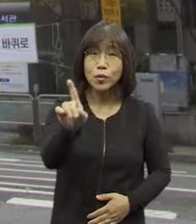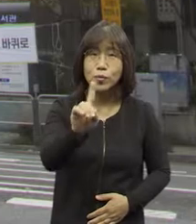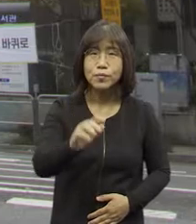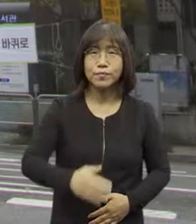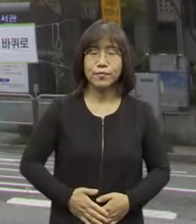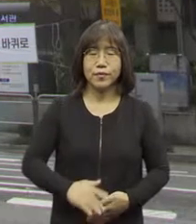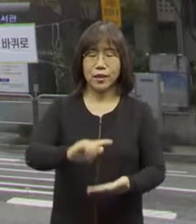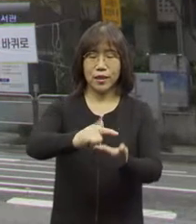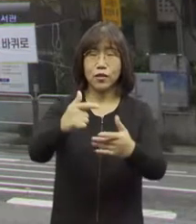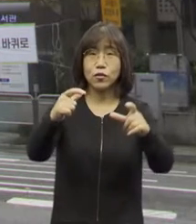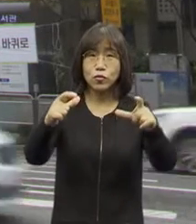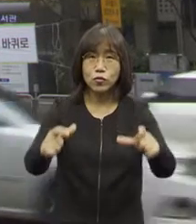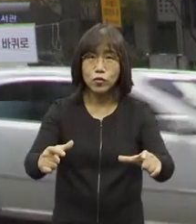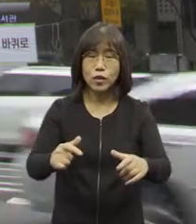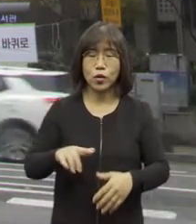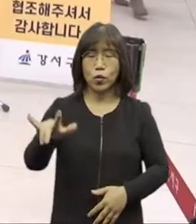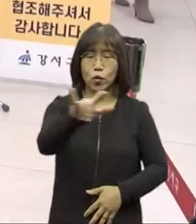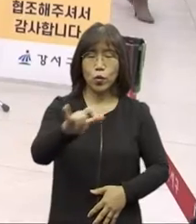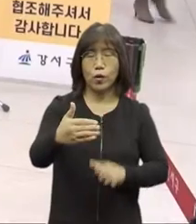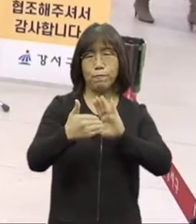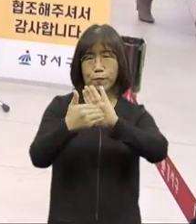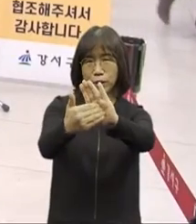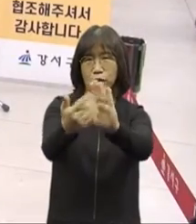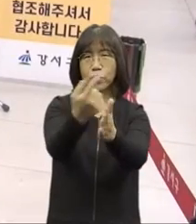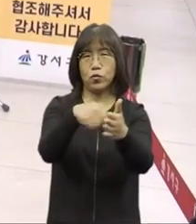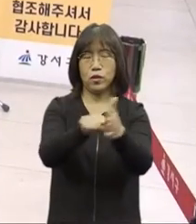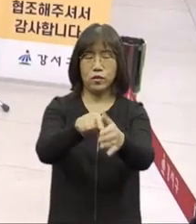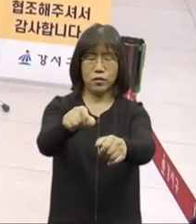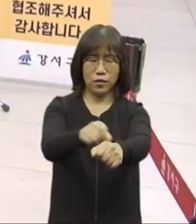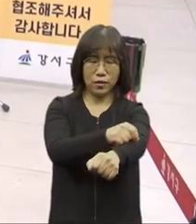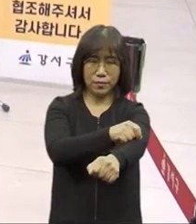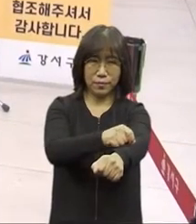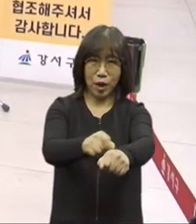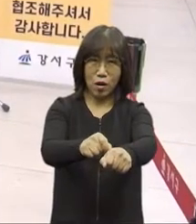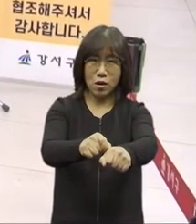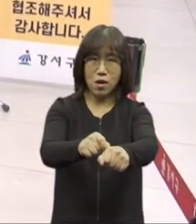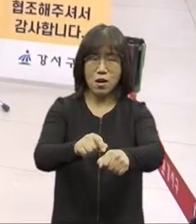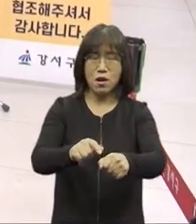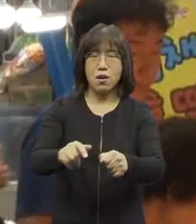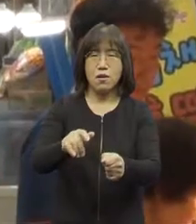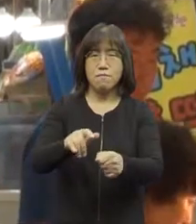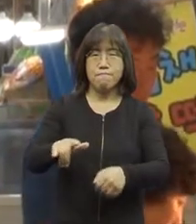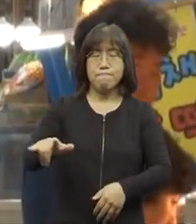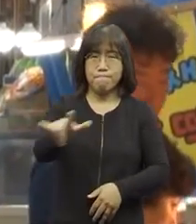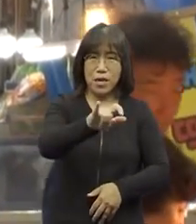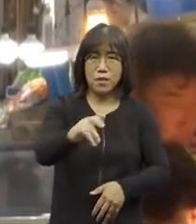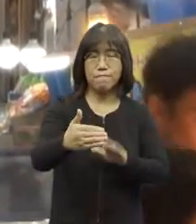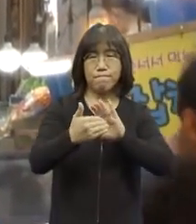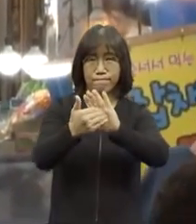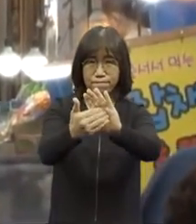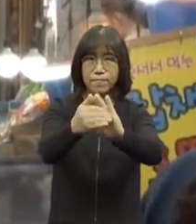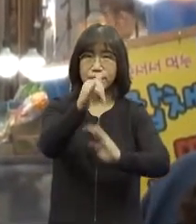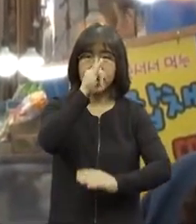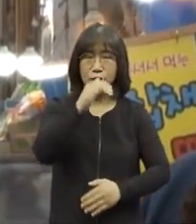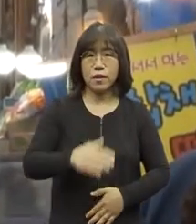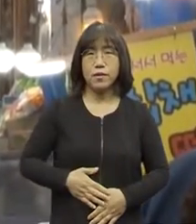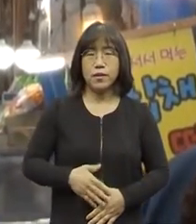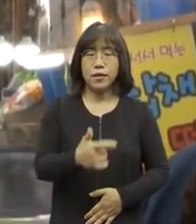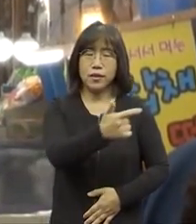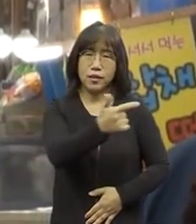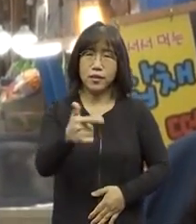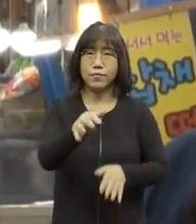우선 구는 코로나19 확산 방지를 위해 특별 방역 대책을 추진합니다. 전통시장과 대규모 점포